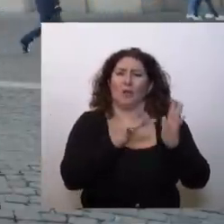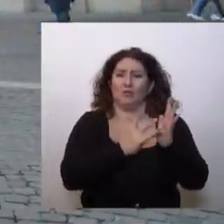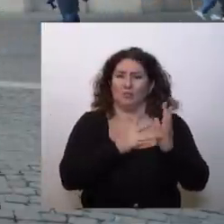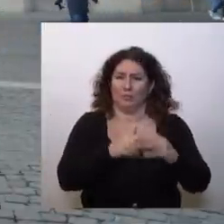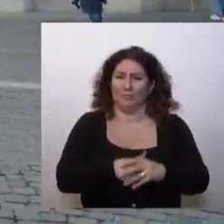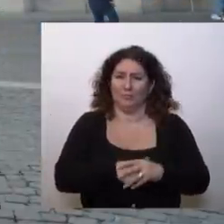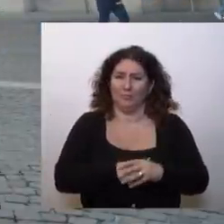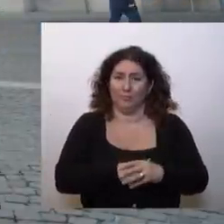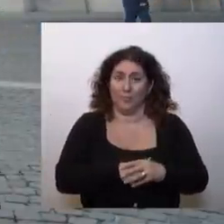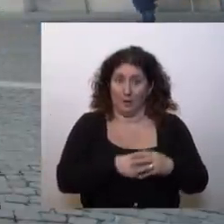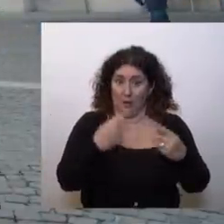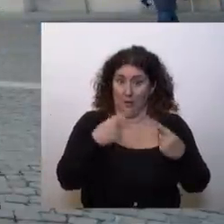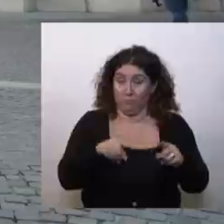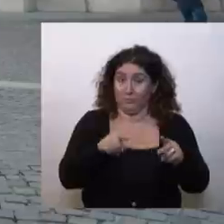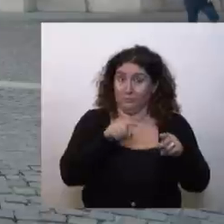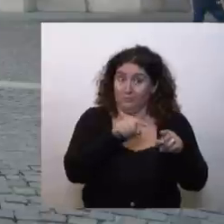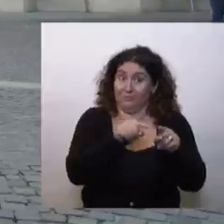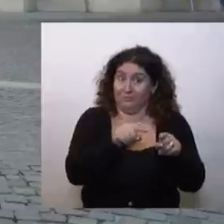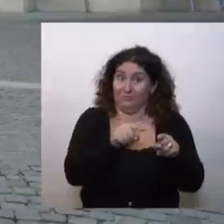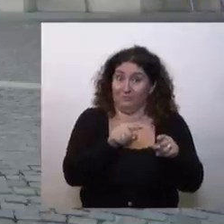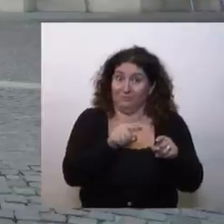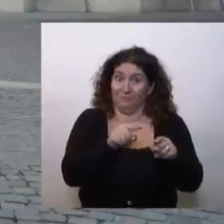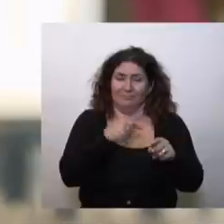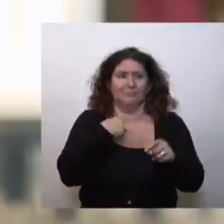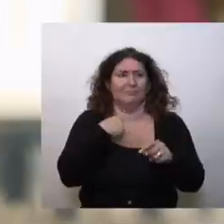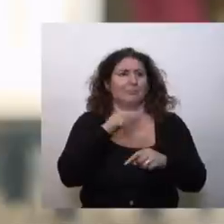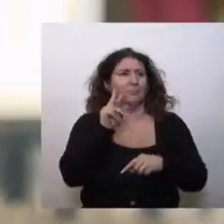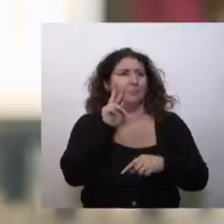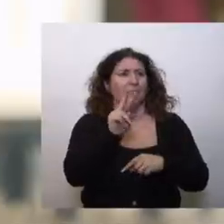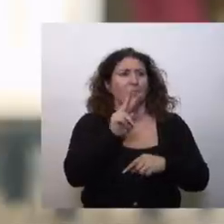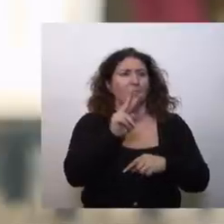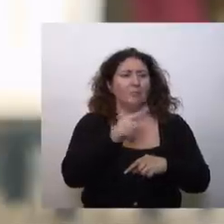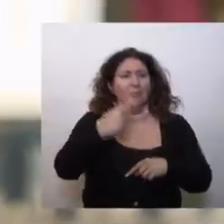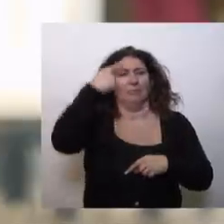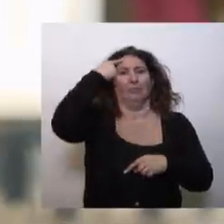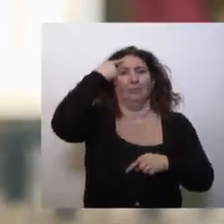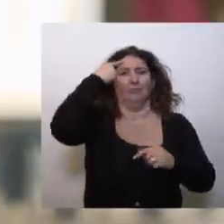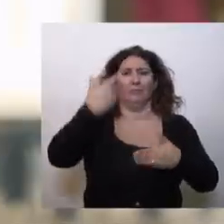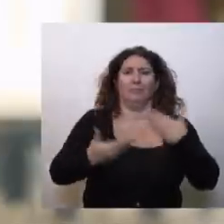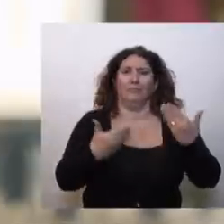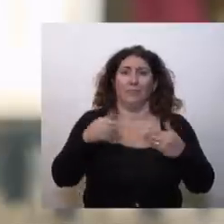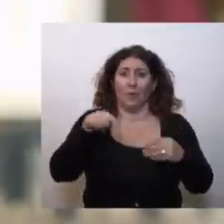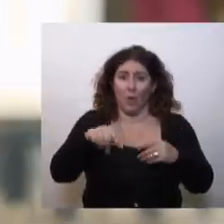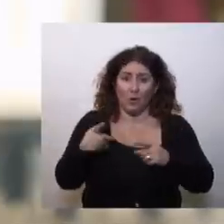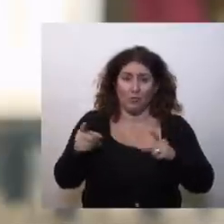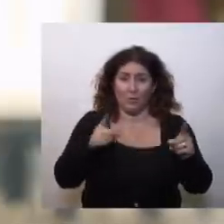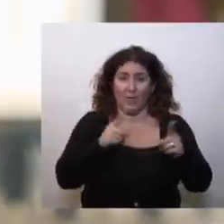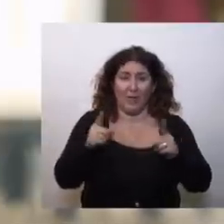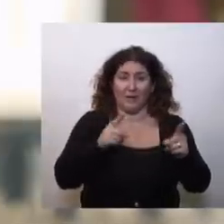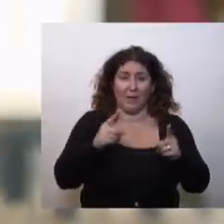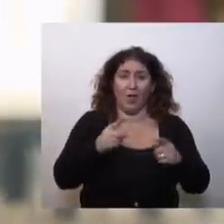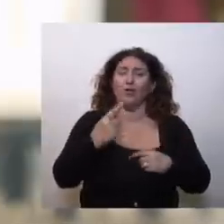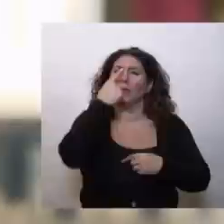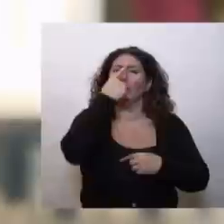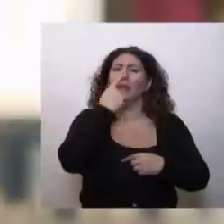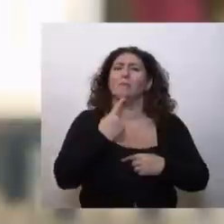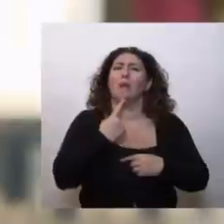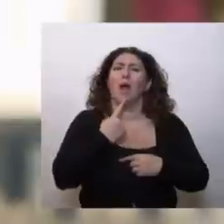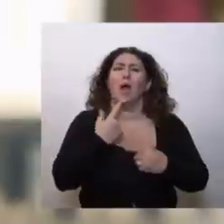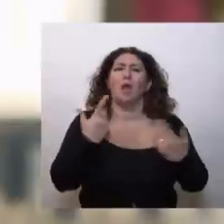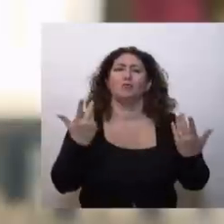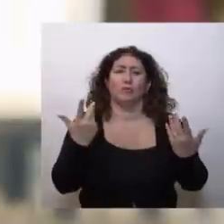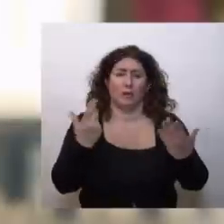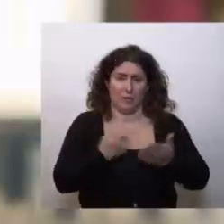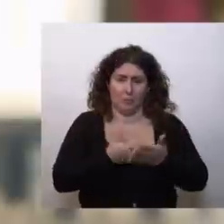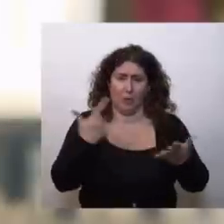quella immediatezza tipica dell'immagine. Tra l'altro oggi siamo in un tempo dove l'immagine sta assumendo